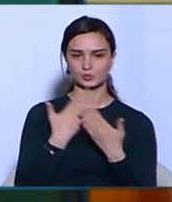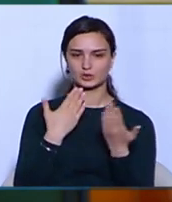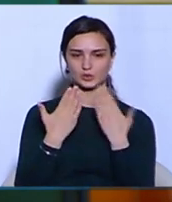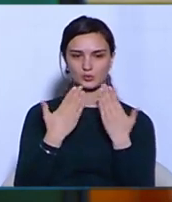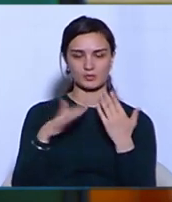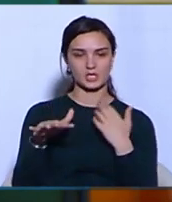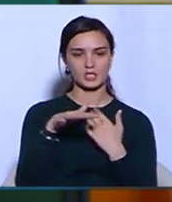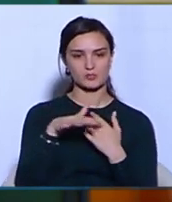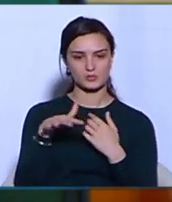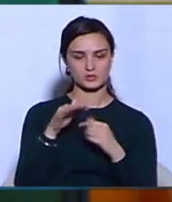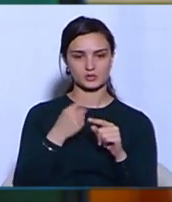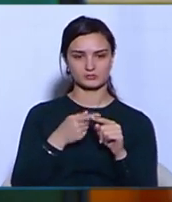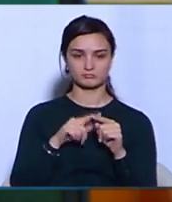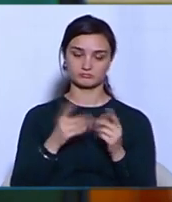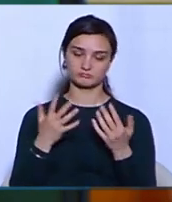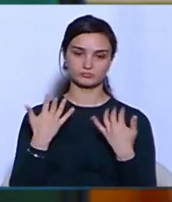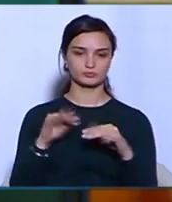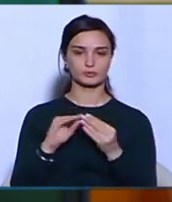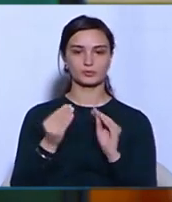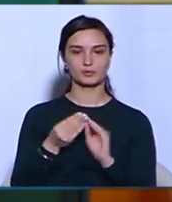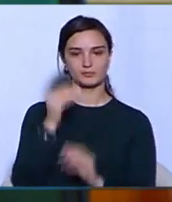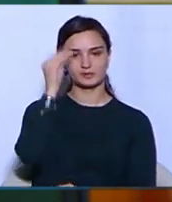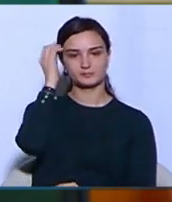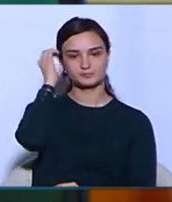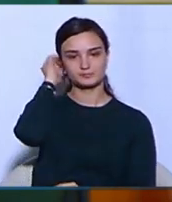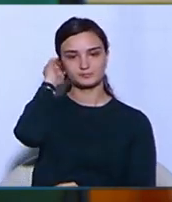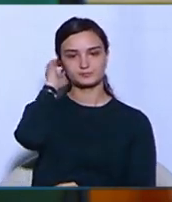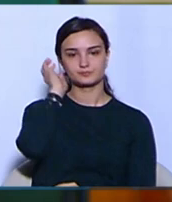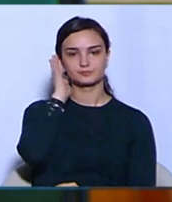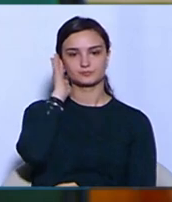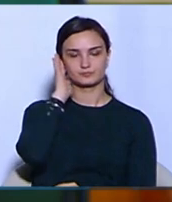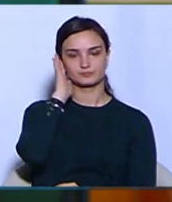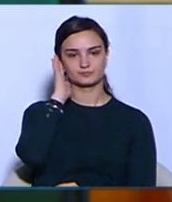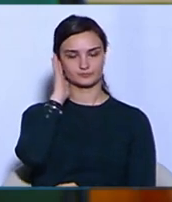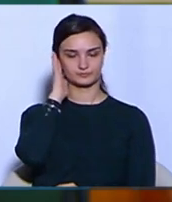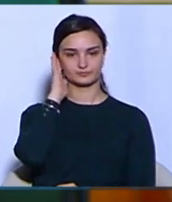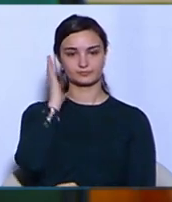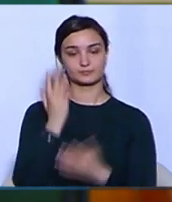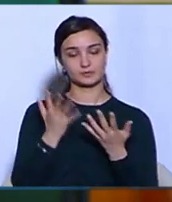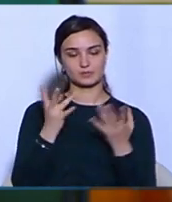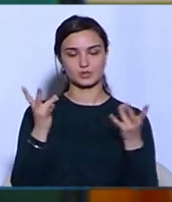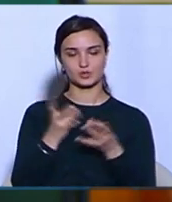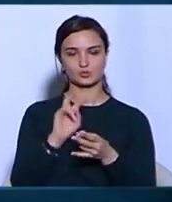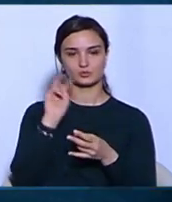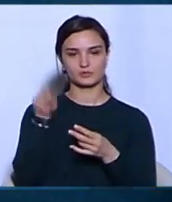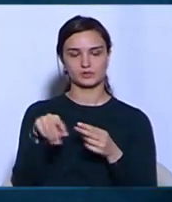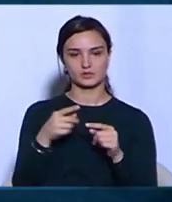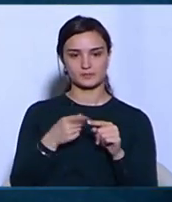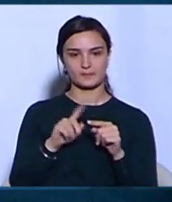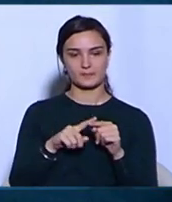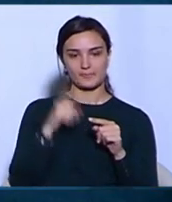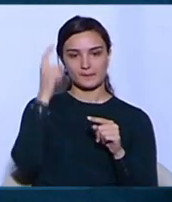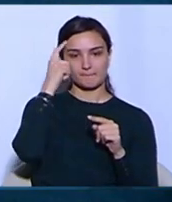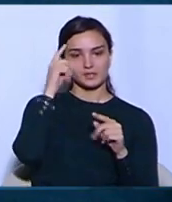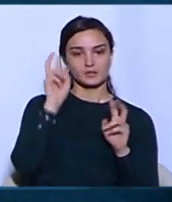აქტიური ურთიერთობები გარემოსთან, თქვა, ნუ ფაქტია, რომ უკვე პრობლემაა, რასაც უნდა მივხედოთ. ალბათ საჭიროა რომ მივიდეს შესაბამის